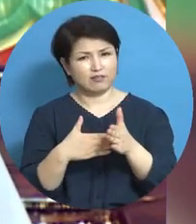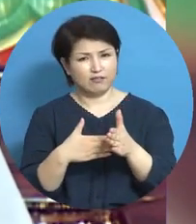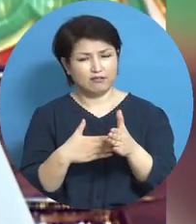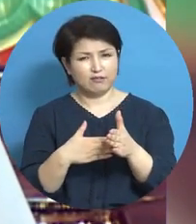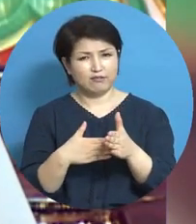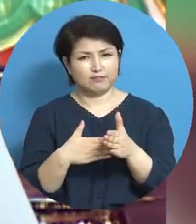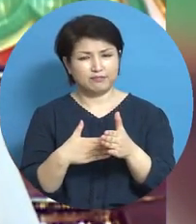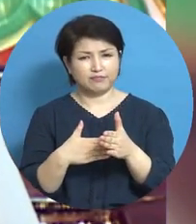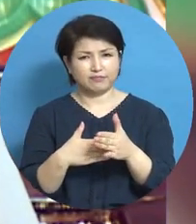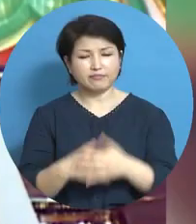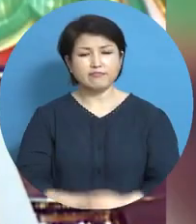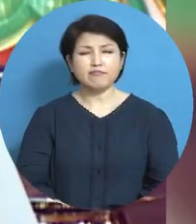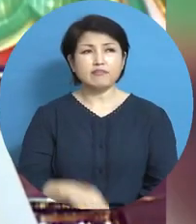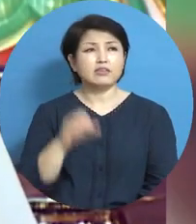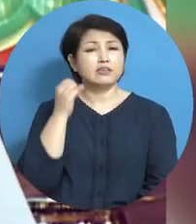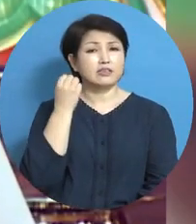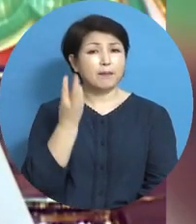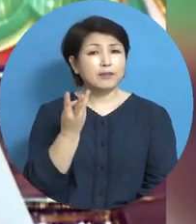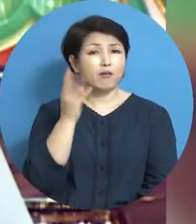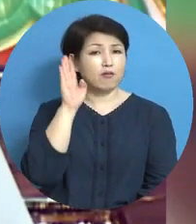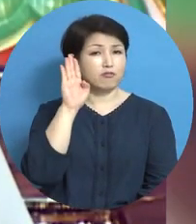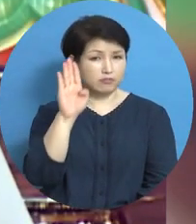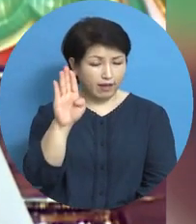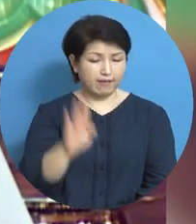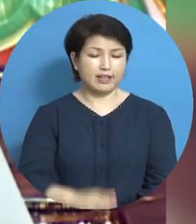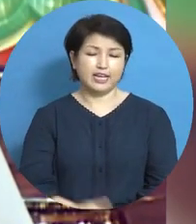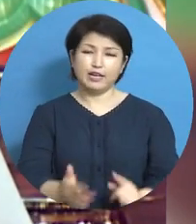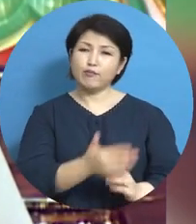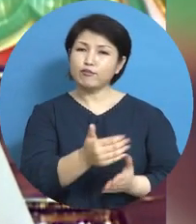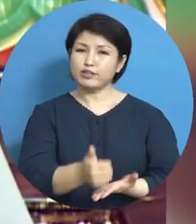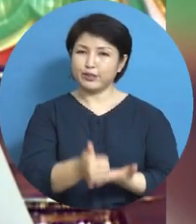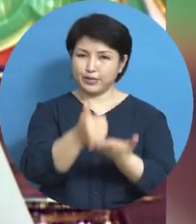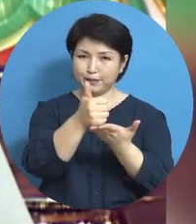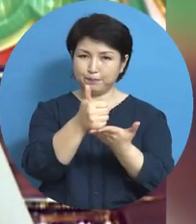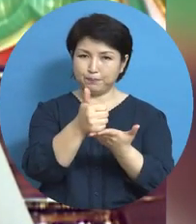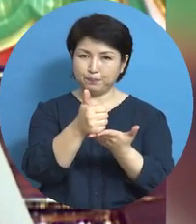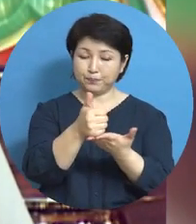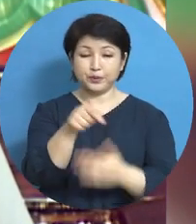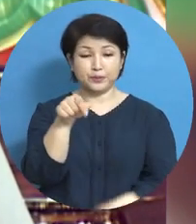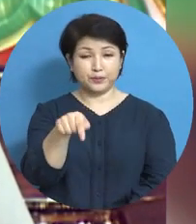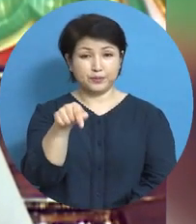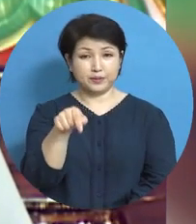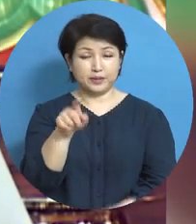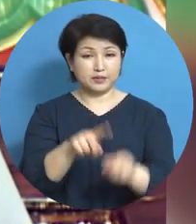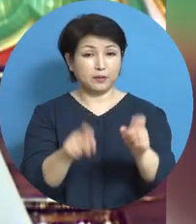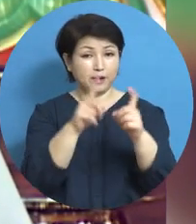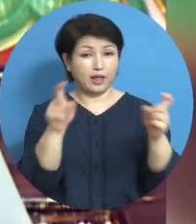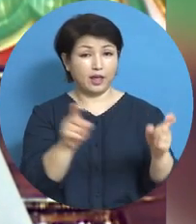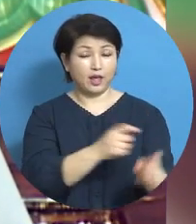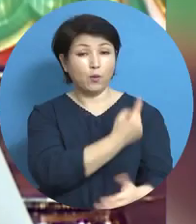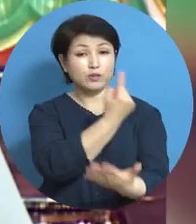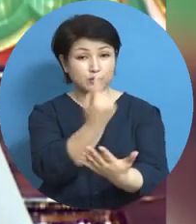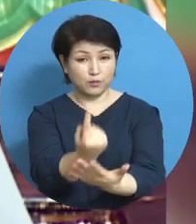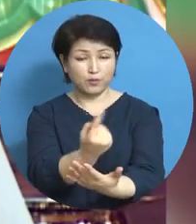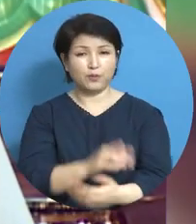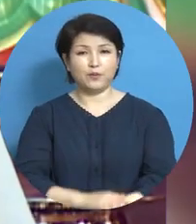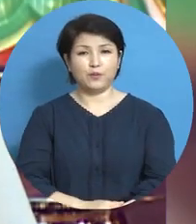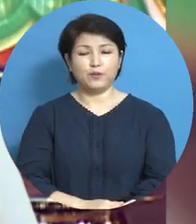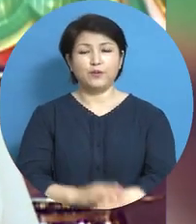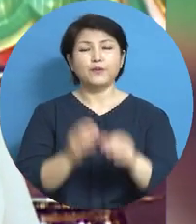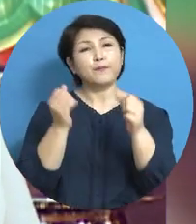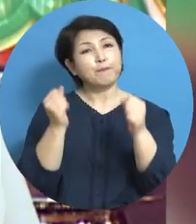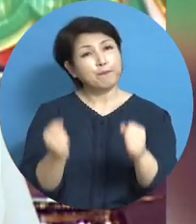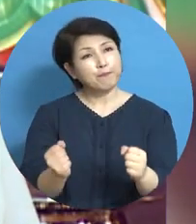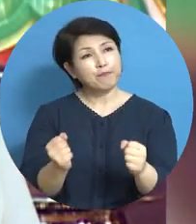그래 이제 3개월 후에 부처님께서 이곳으로 오셨고, 부처님께서 이곳으로